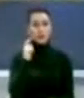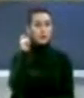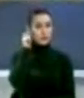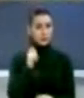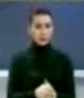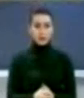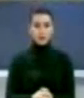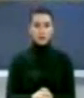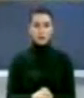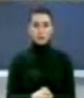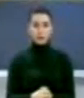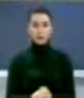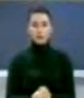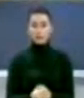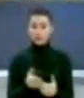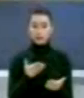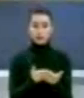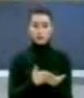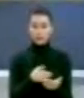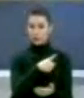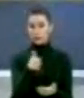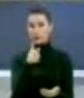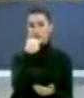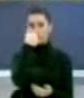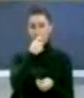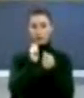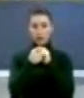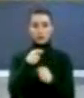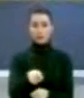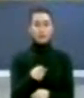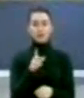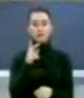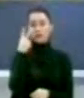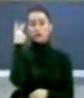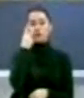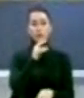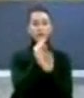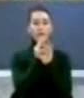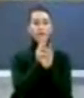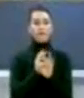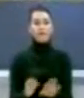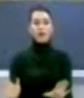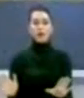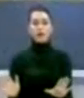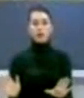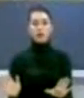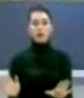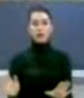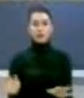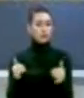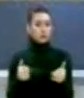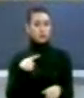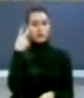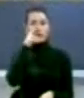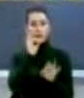e kjo çka keni bo ju, nuk ka kurfar kuptimi në ditë sodit edhe në